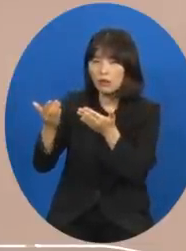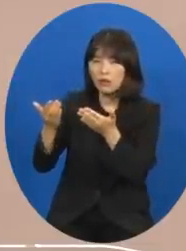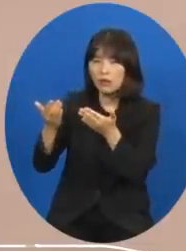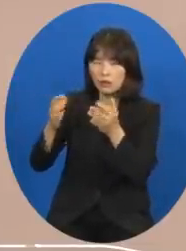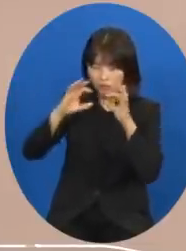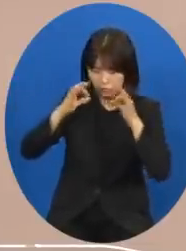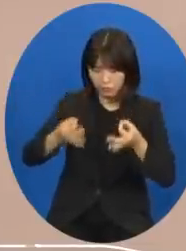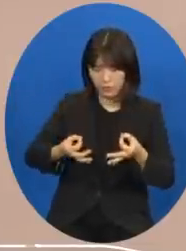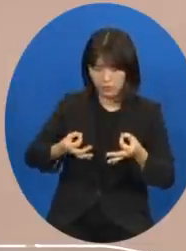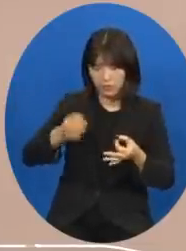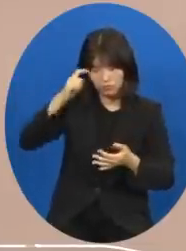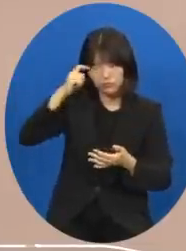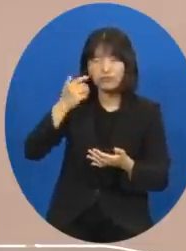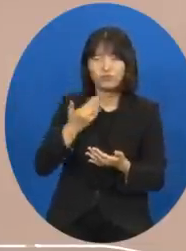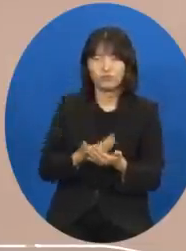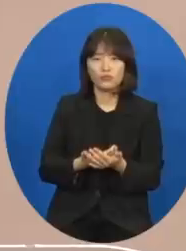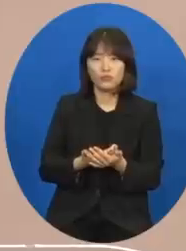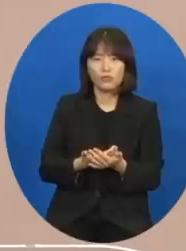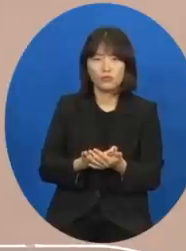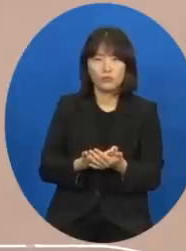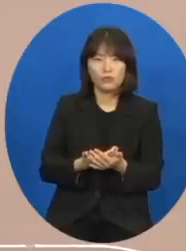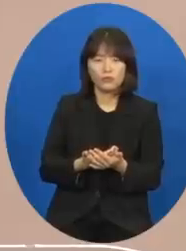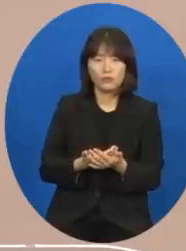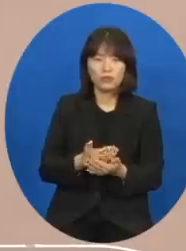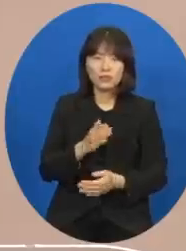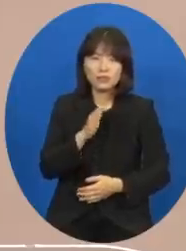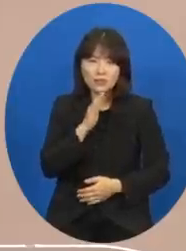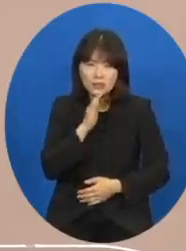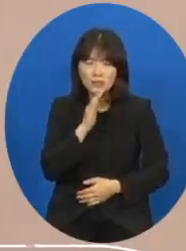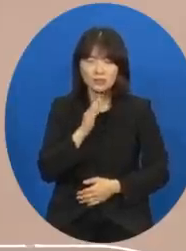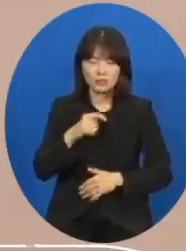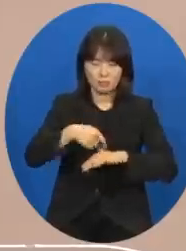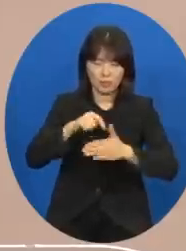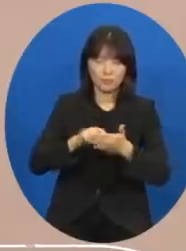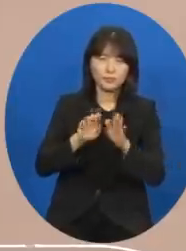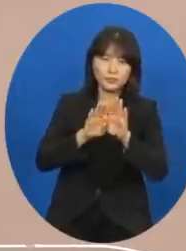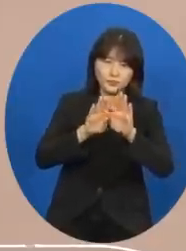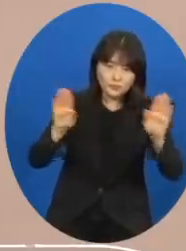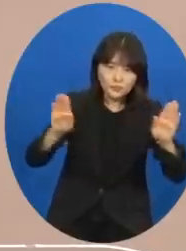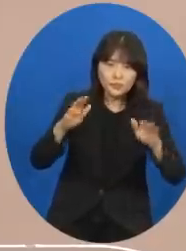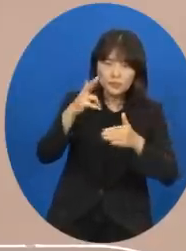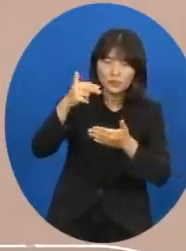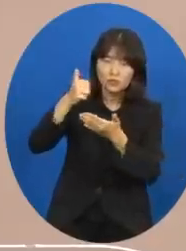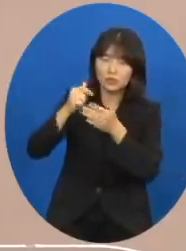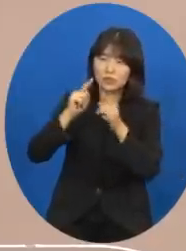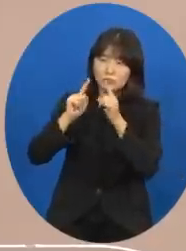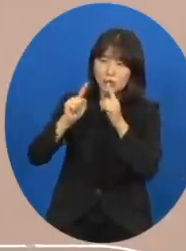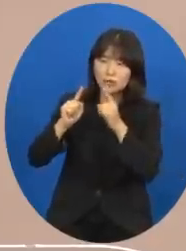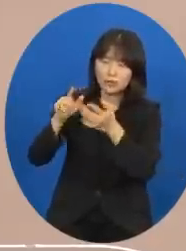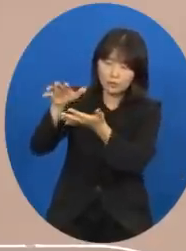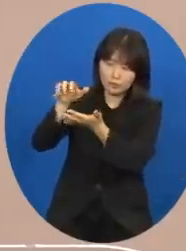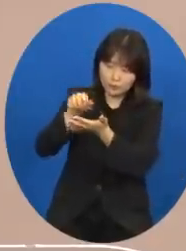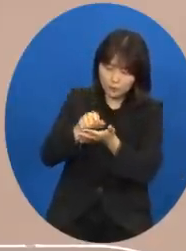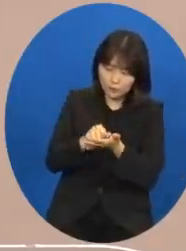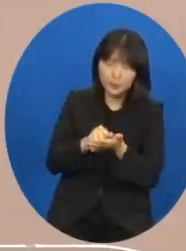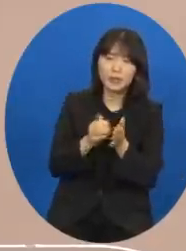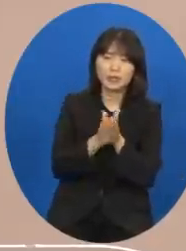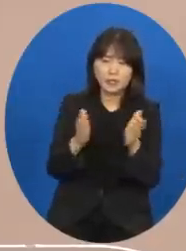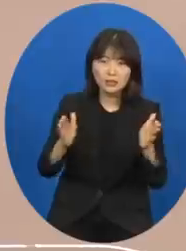정도라는 거죠. 여러분 진짜 마음을 열고 주님의 말씀을 받아들이기